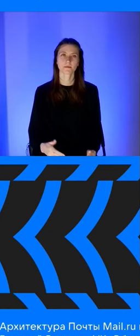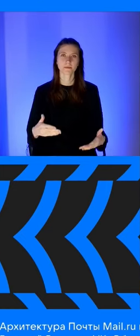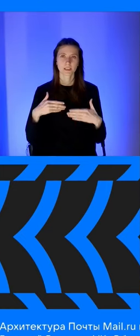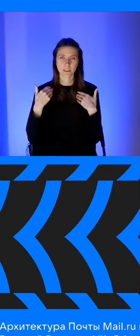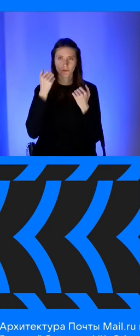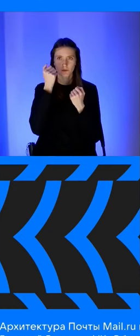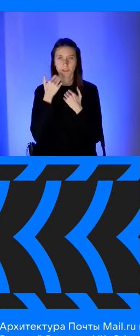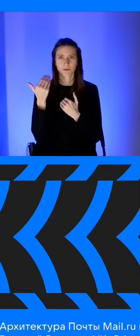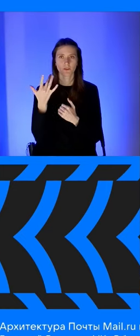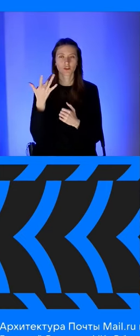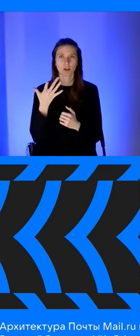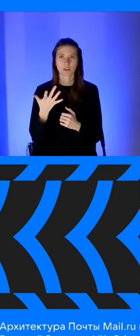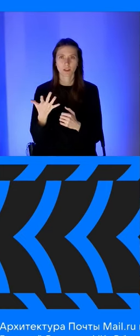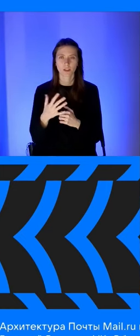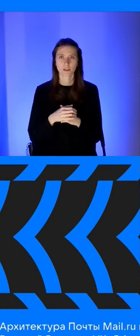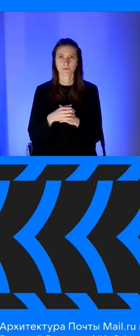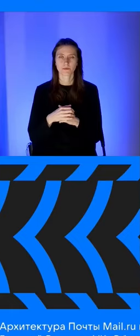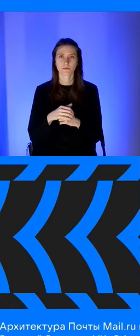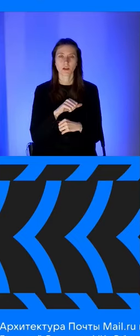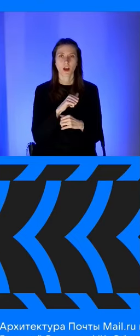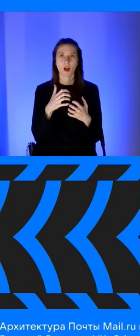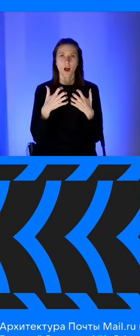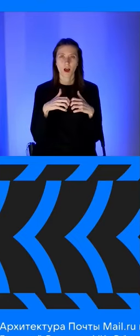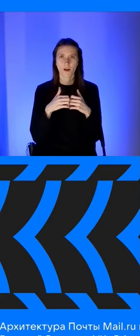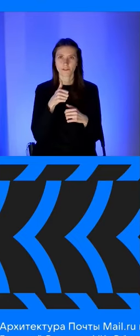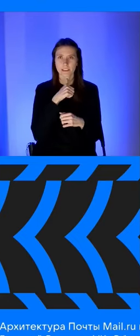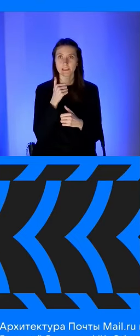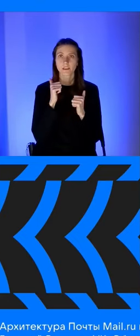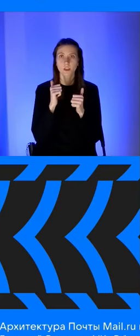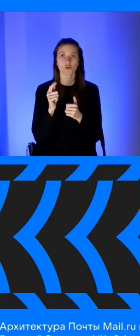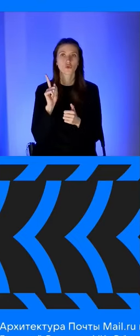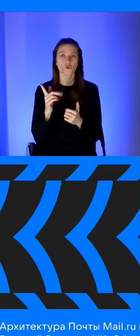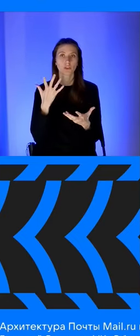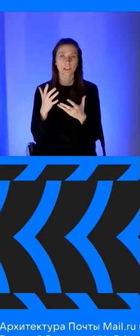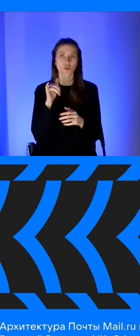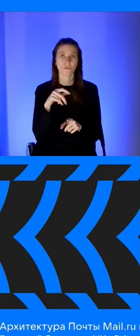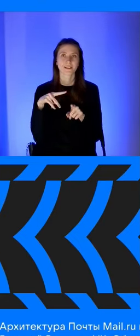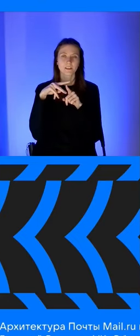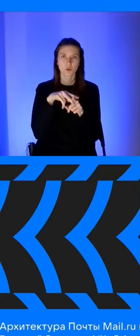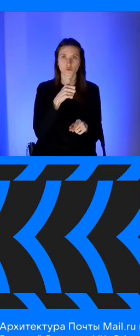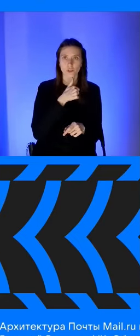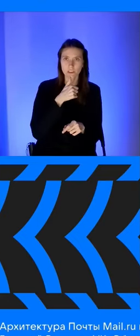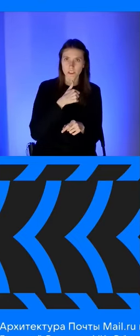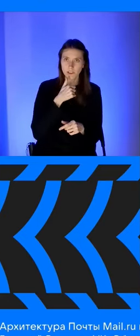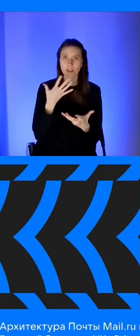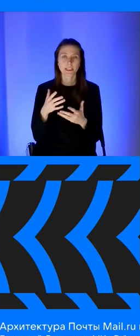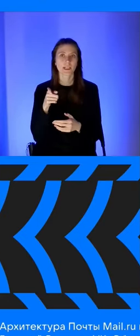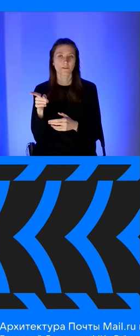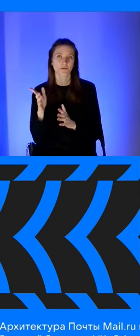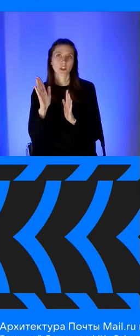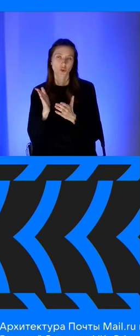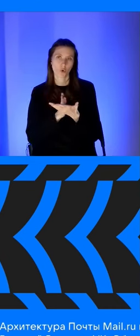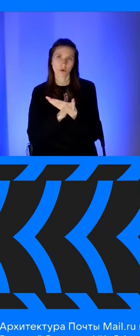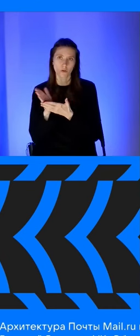Здравствуйте, спасибо за доклад. Автотесты хорошо, но есть ли у вас нагрузочное тестирование или вы только по мониторингу